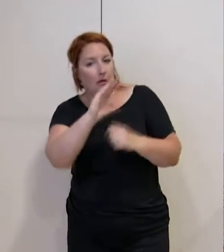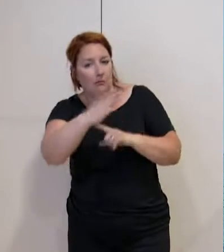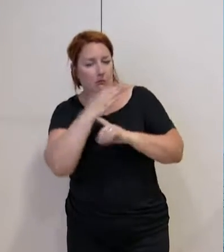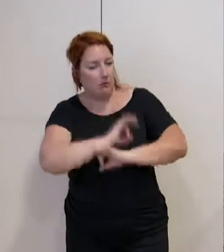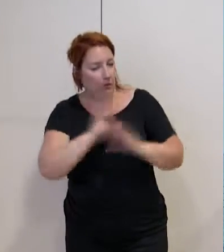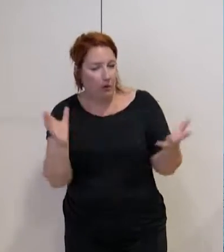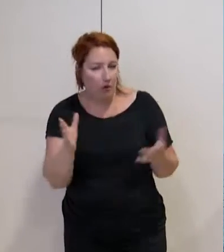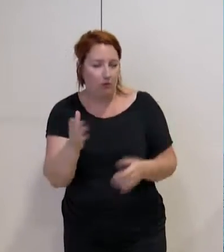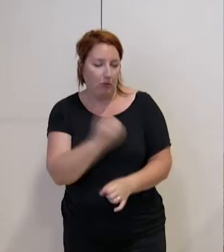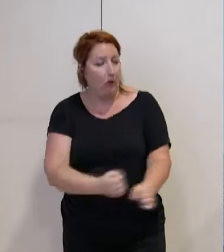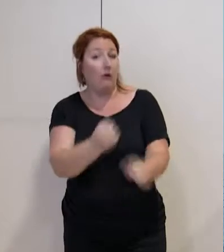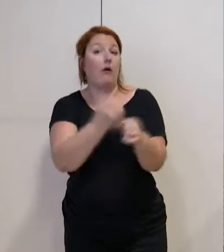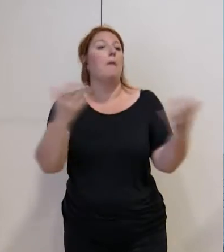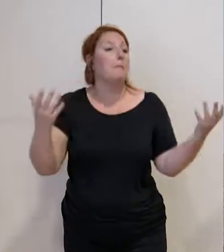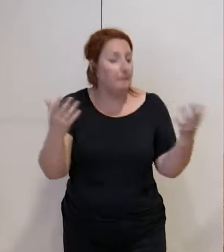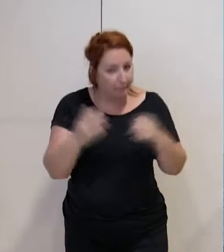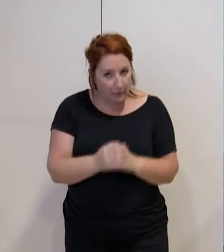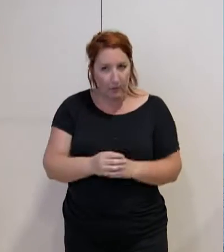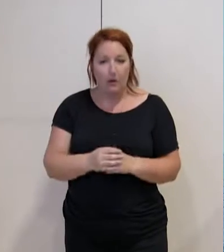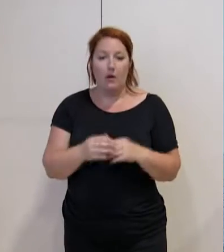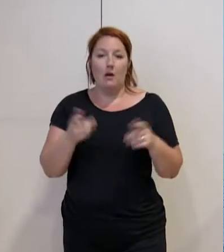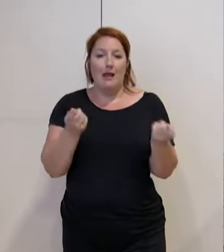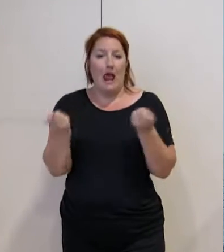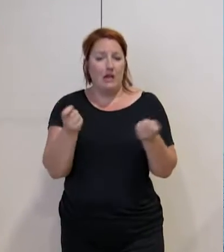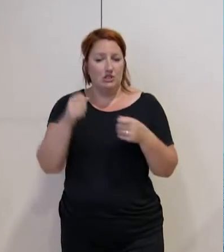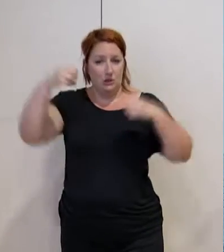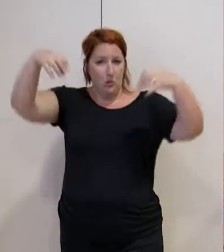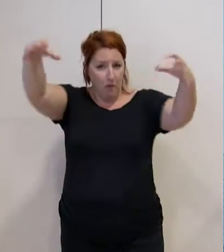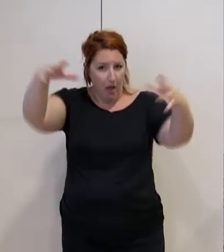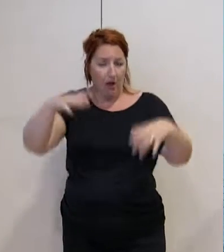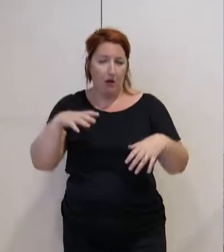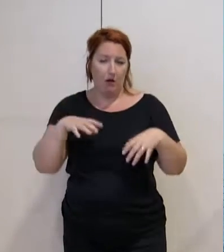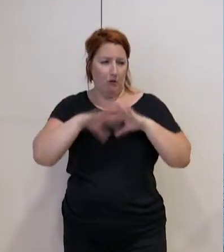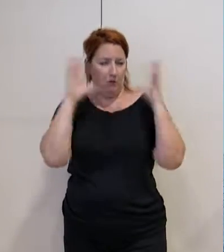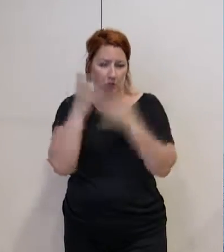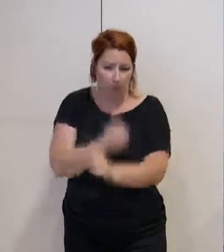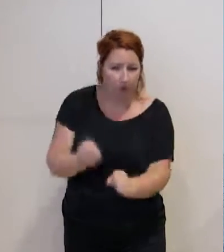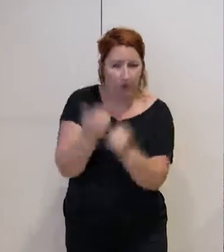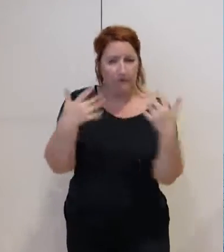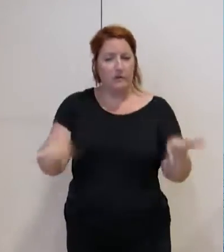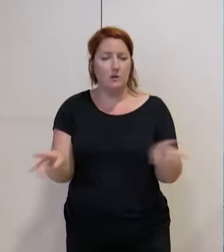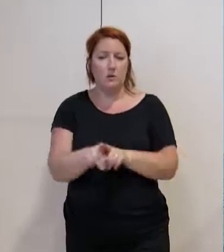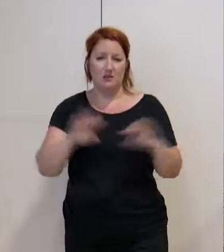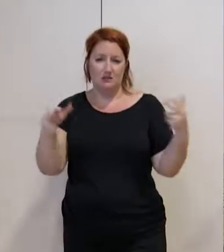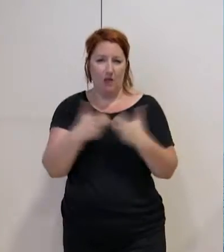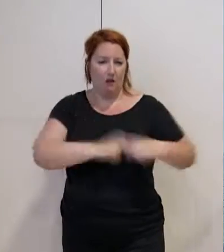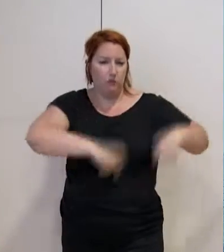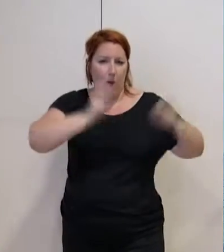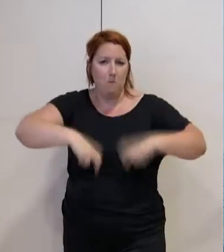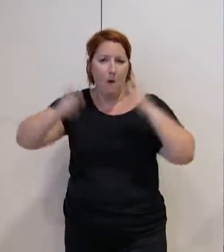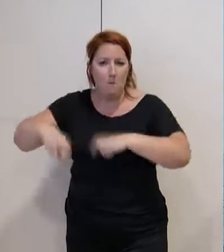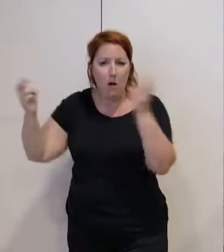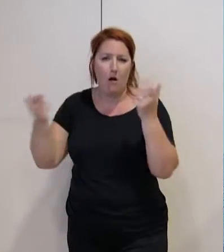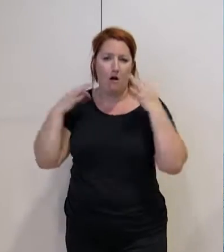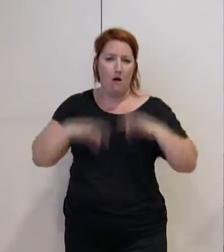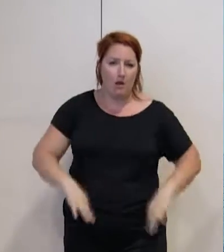créé l'inutile régie lumière pour 1 million d'euros. Vous avez revu ou créé de nouveaux tarifs les activités périscolaires, le stationnement, on le verra tout à